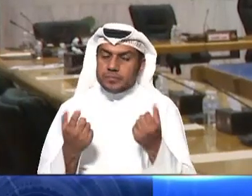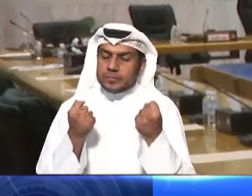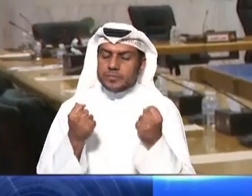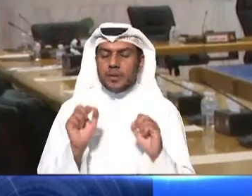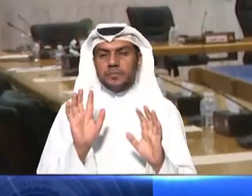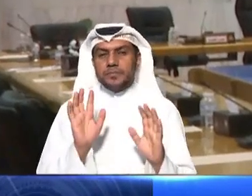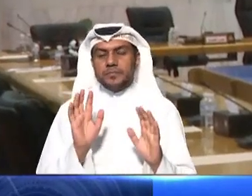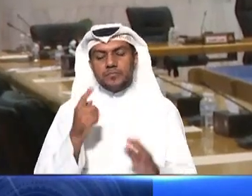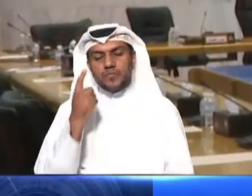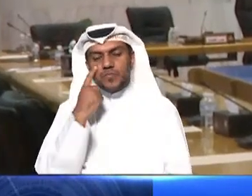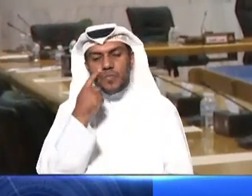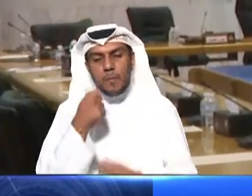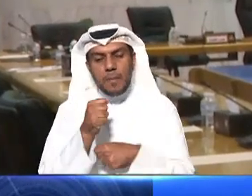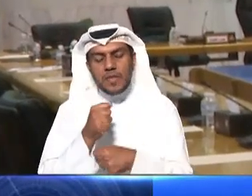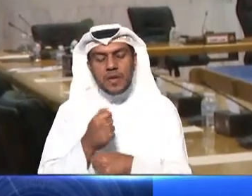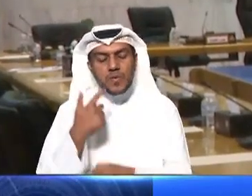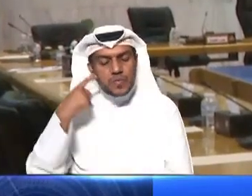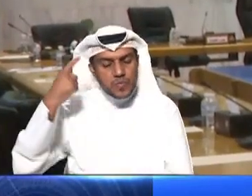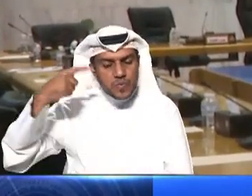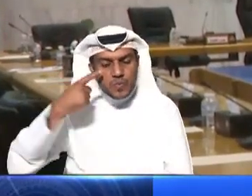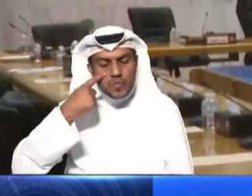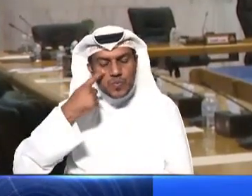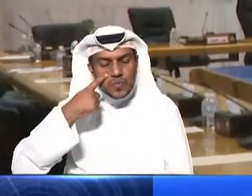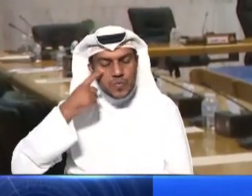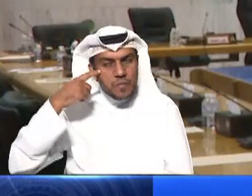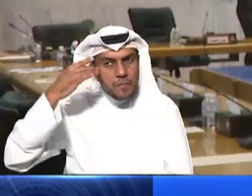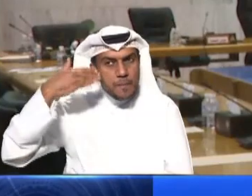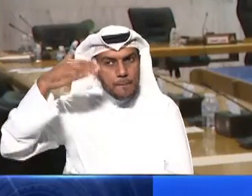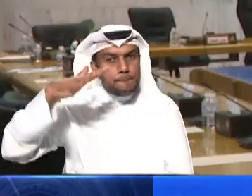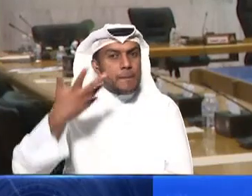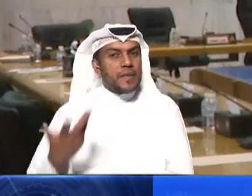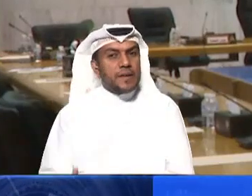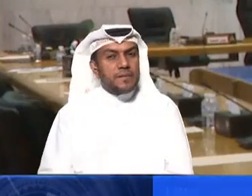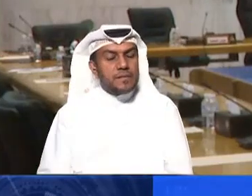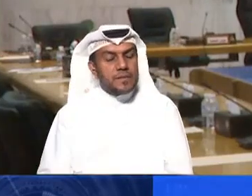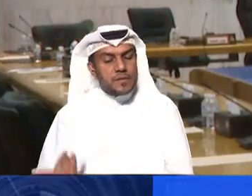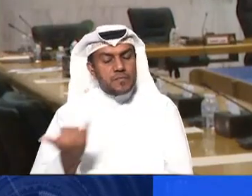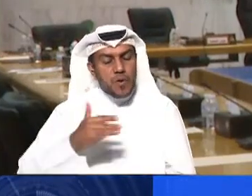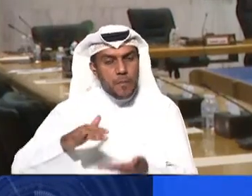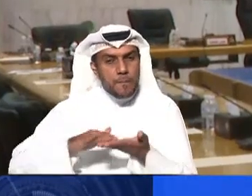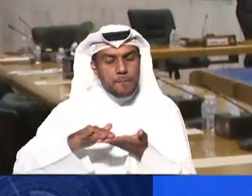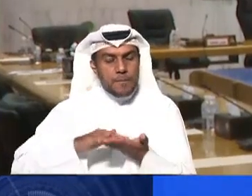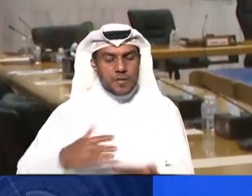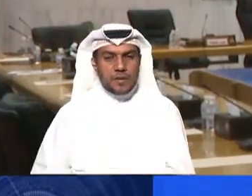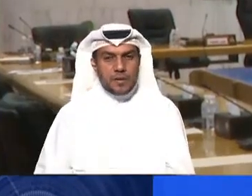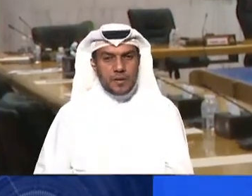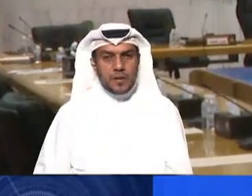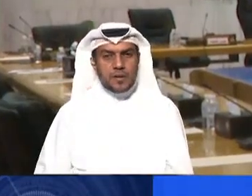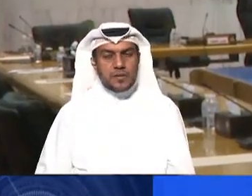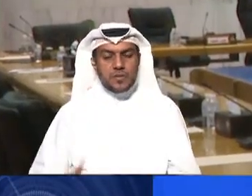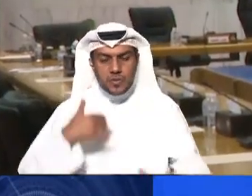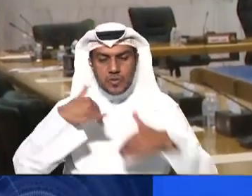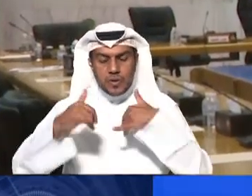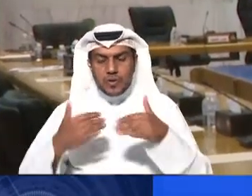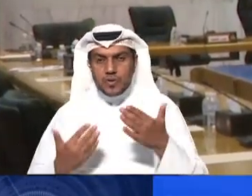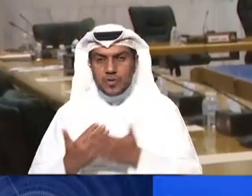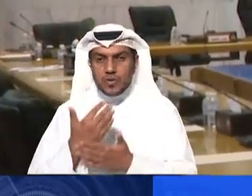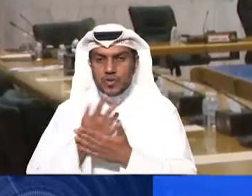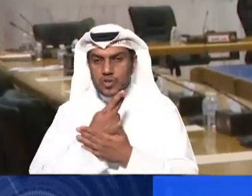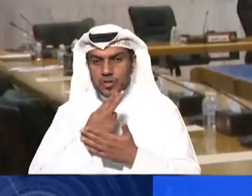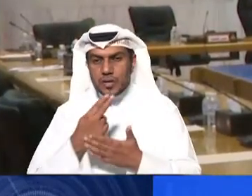على البلدية أن تتصور كامل لهذه المنطقة، خاصة مع تطوير الشوارع الجديدة في